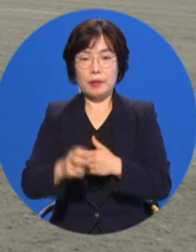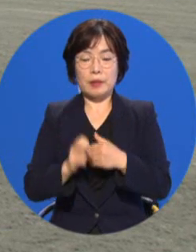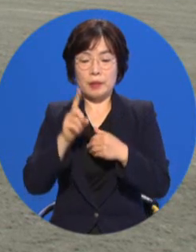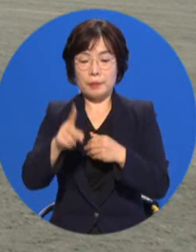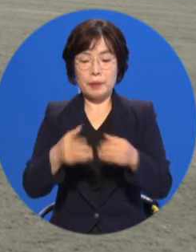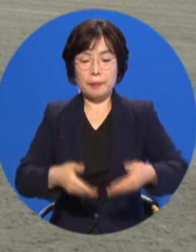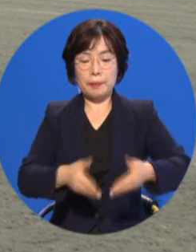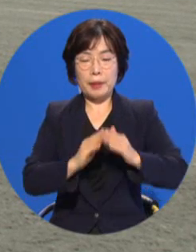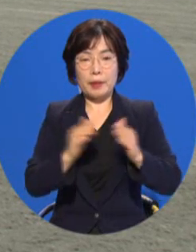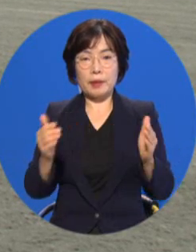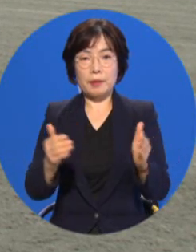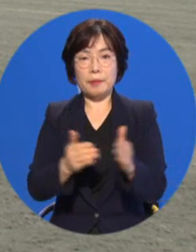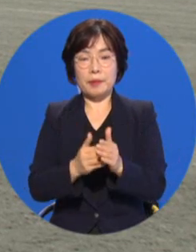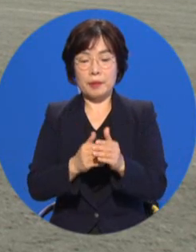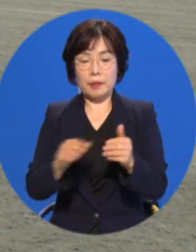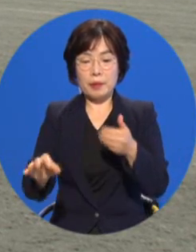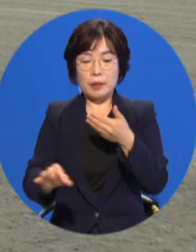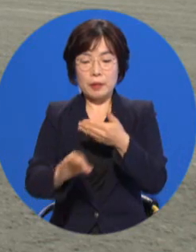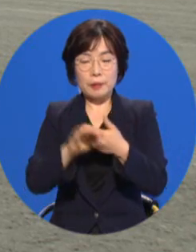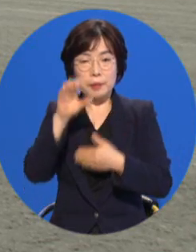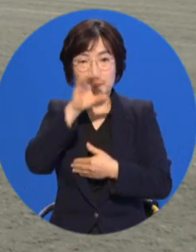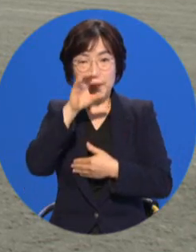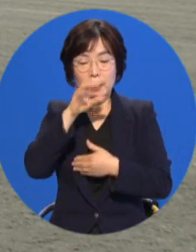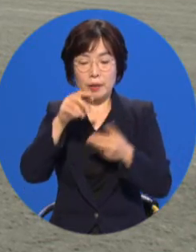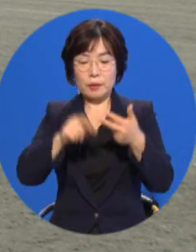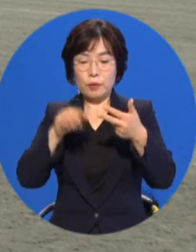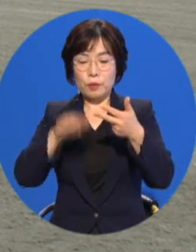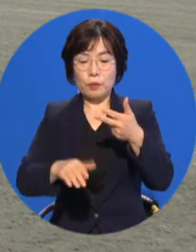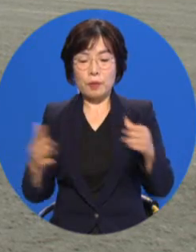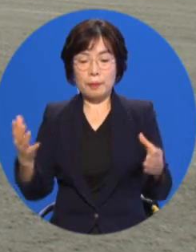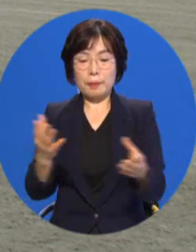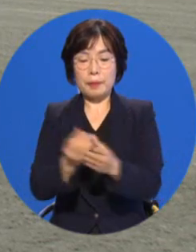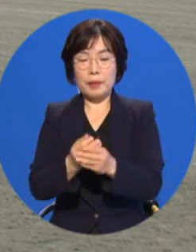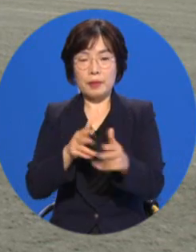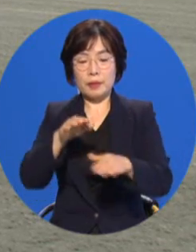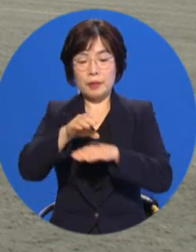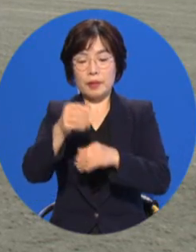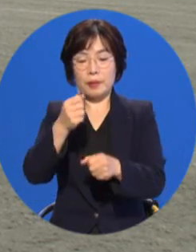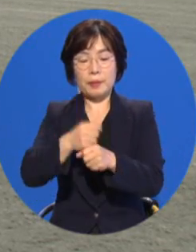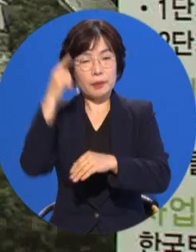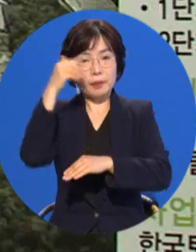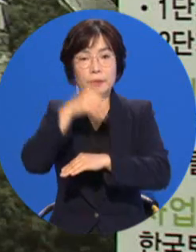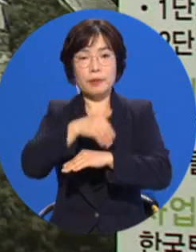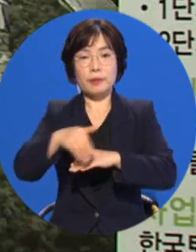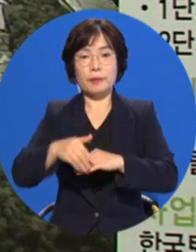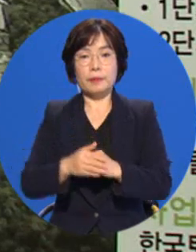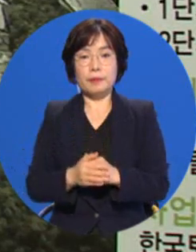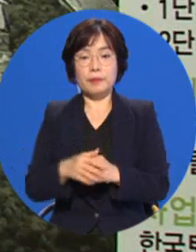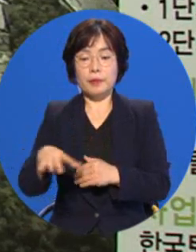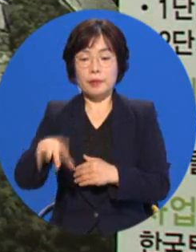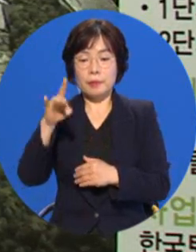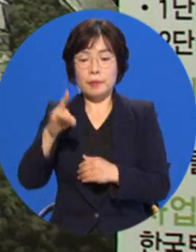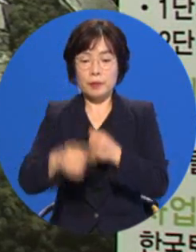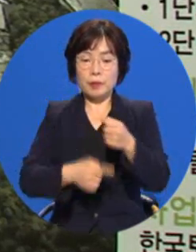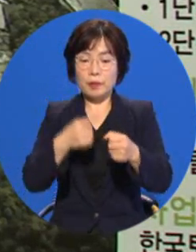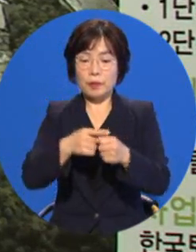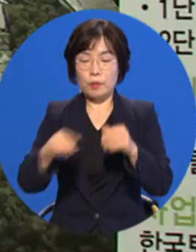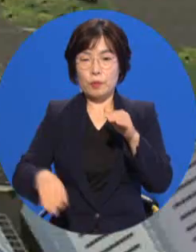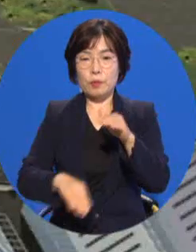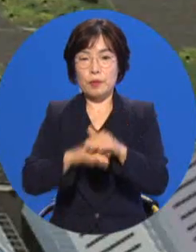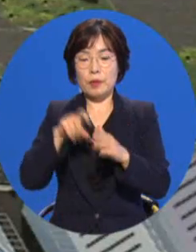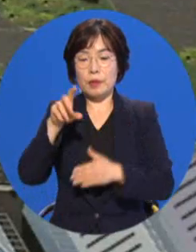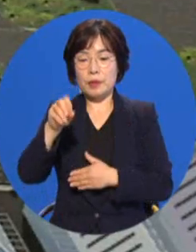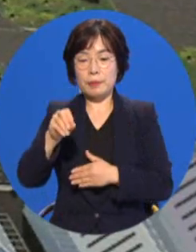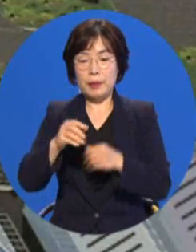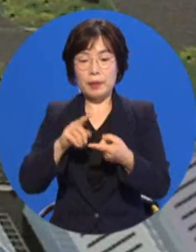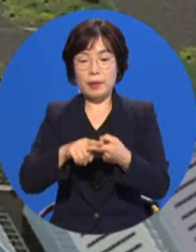공장이 준공되면 시험 생산에 이어 하반기부터 완성차를 양산한다는 계획입니다. 우선은 연간 최대 10만 대의